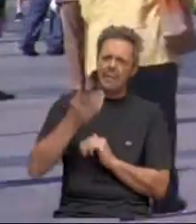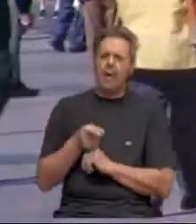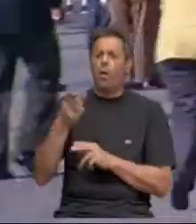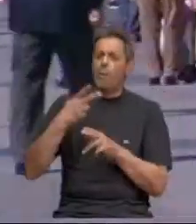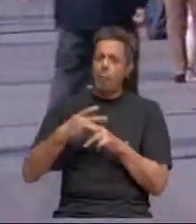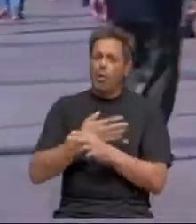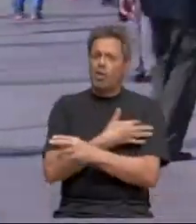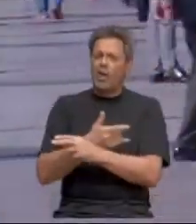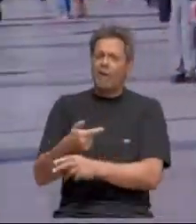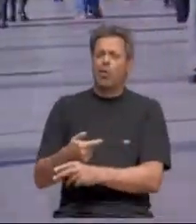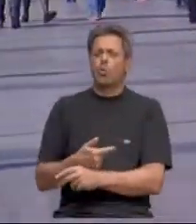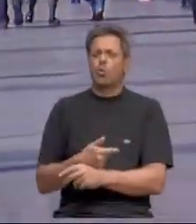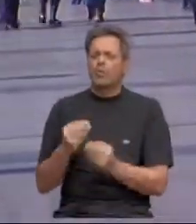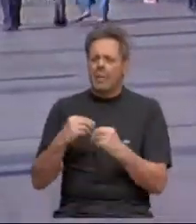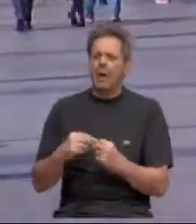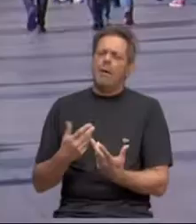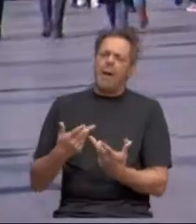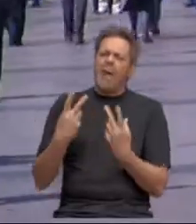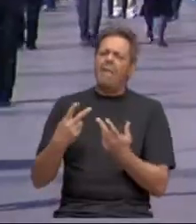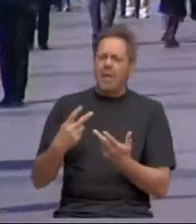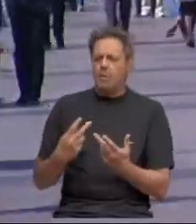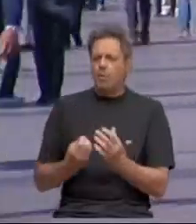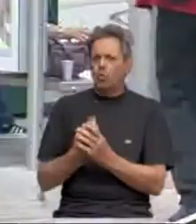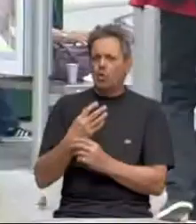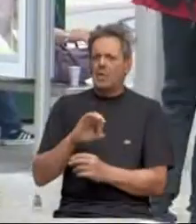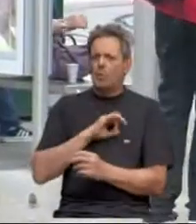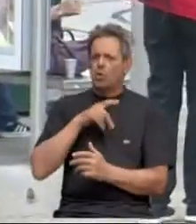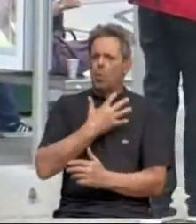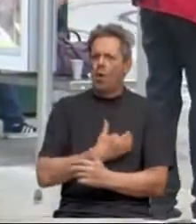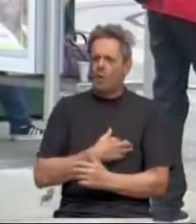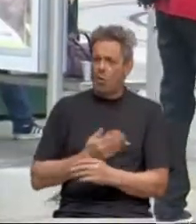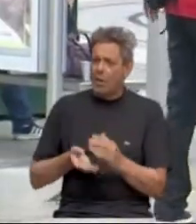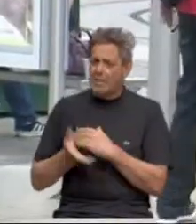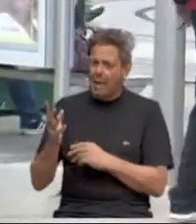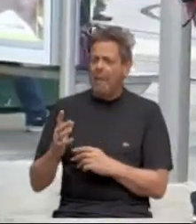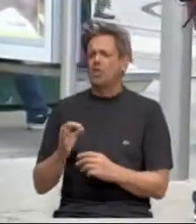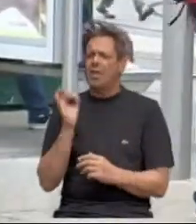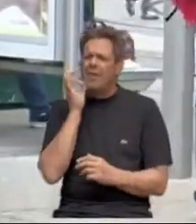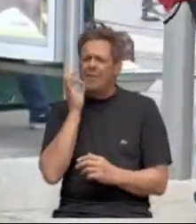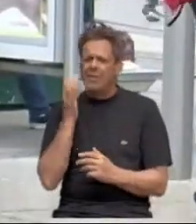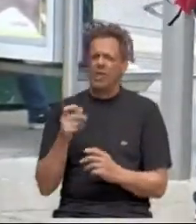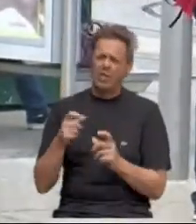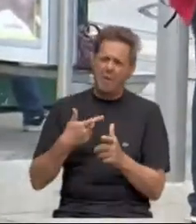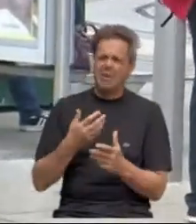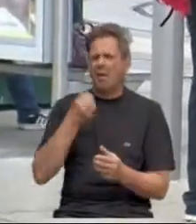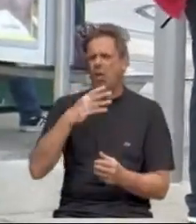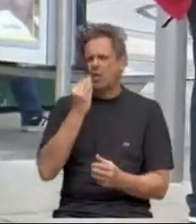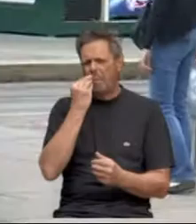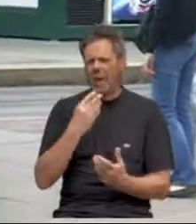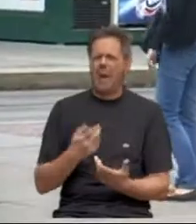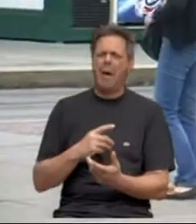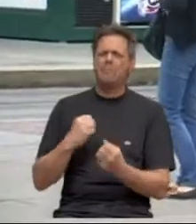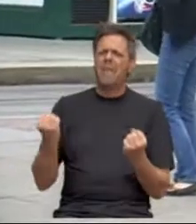bolesti krvožilnog sustava glavni uzročnik smrtnosti i u Hrvatskoj. Izbjegavanje rizičnih čimbenika poput loše prehrane, pušenja i